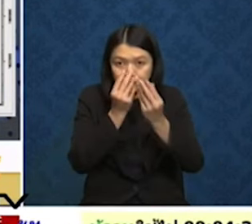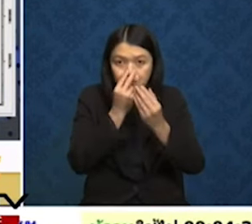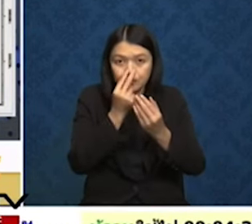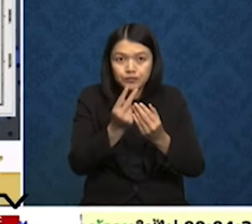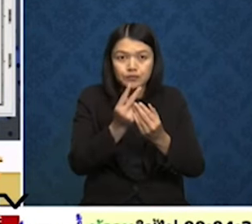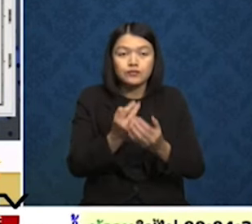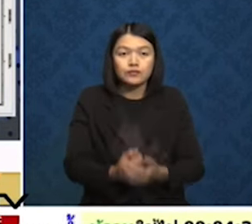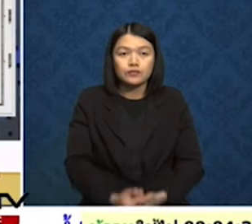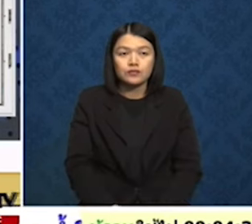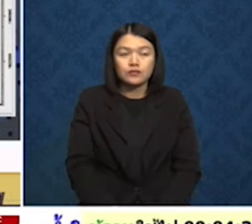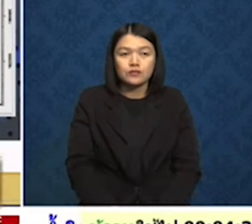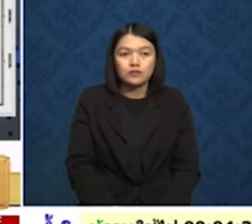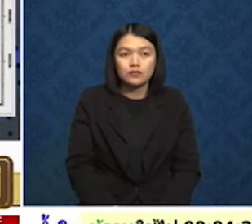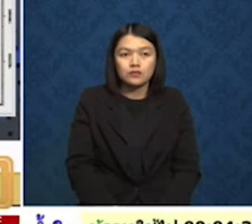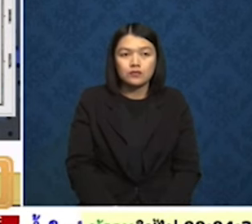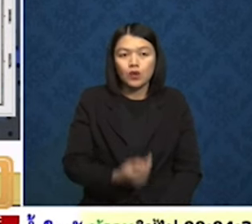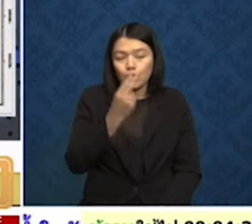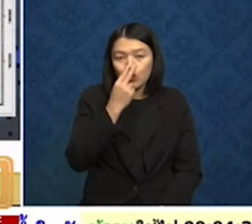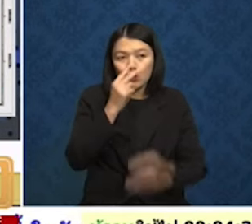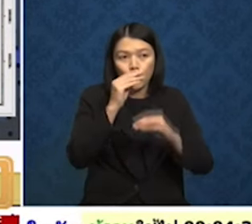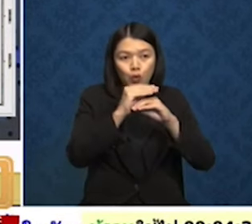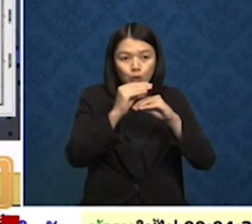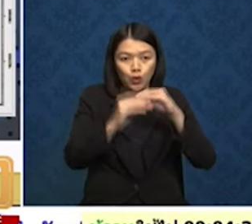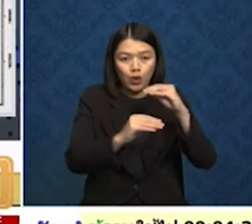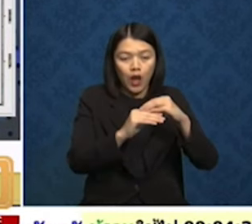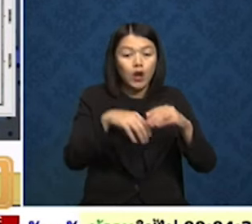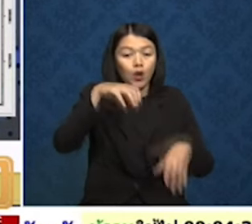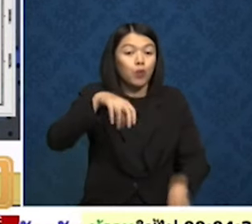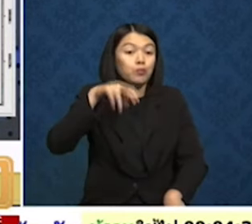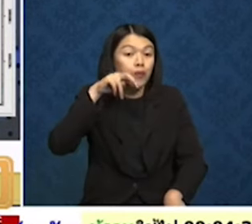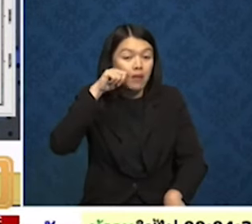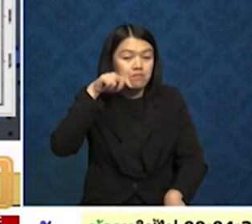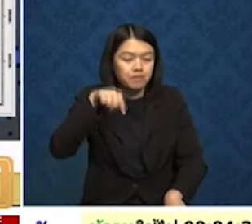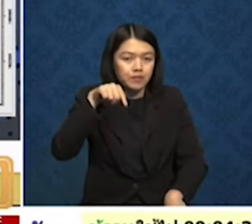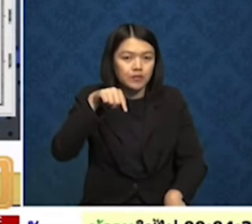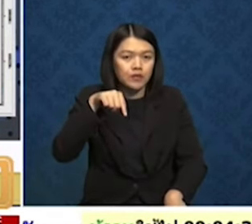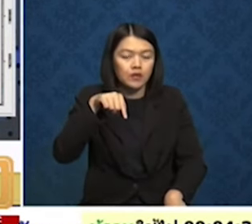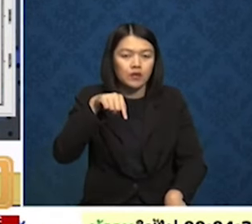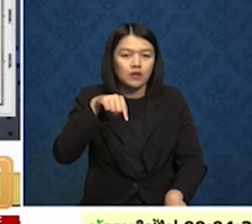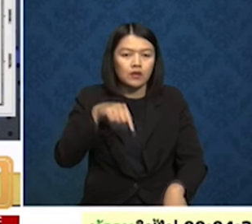ี่ทางชบรฐาน้ทำแล้วเป